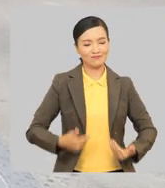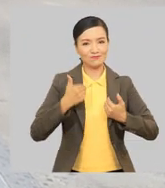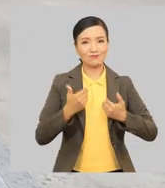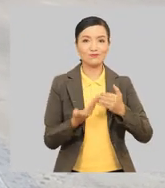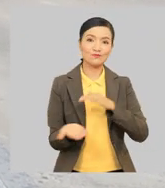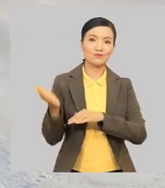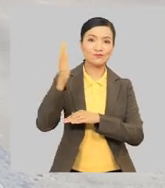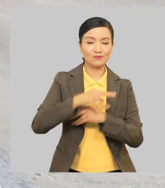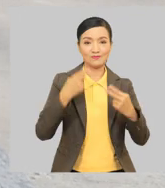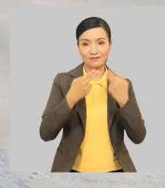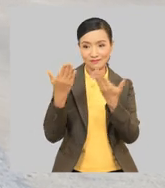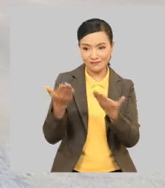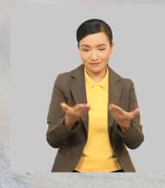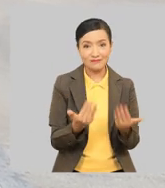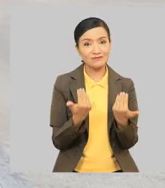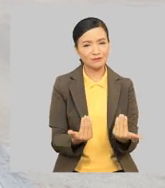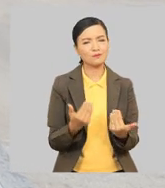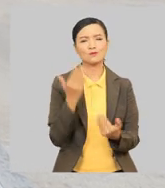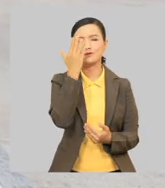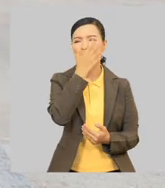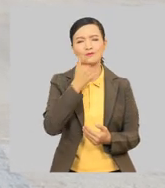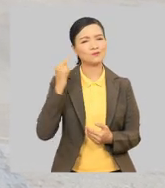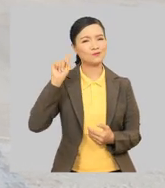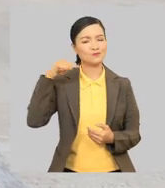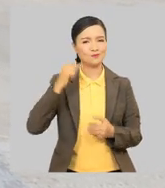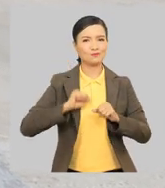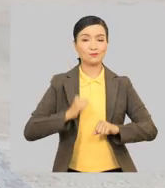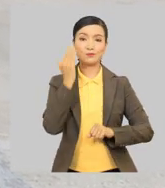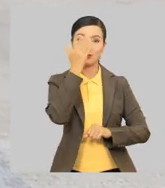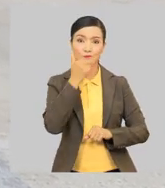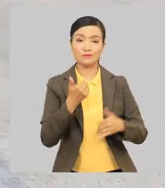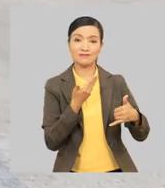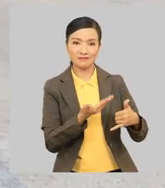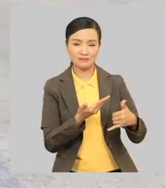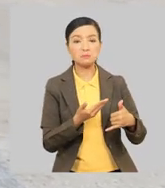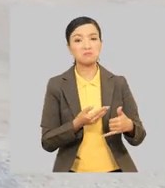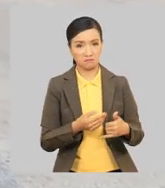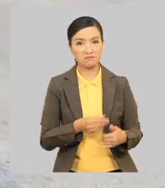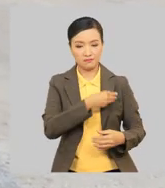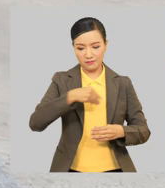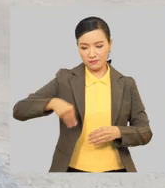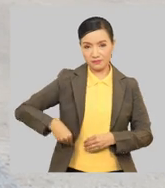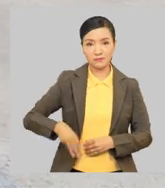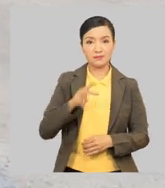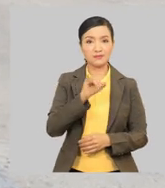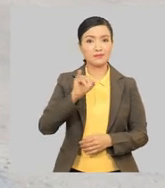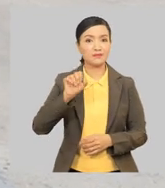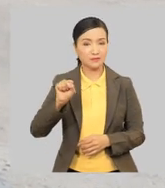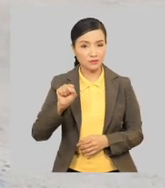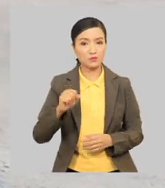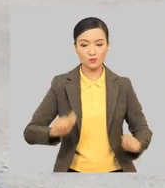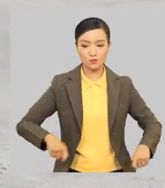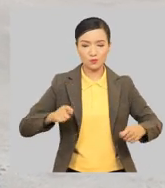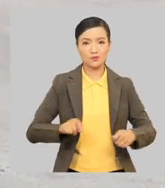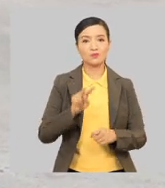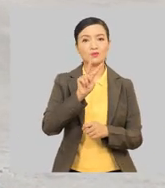ใหม่ๆในการใช้ชีวิตนะครับแขกรับเชิญของเราในวันนี้เป็นสาวสวยครับเธอมีดีกรีเป็นถึงมิสวีลแชร์ปี